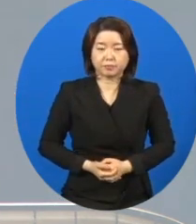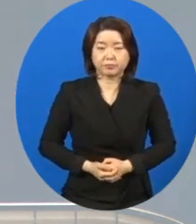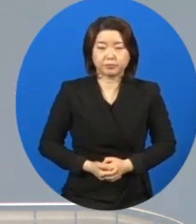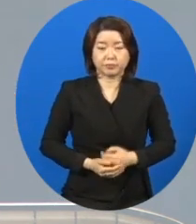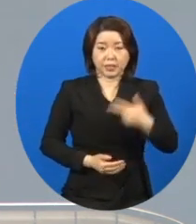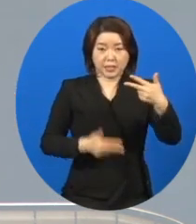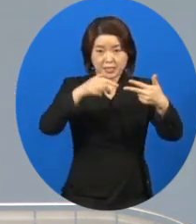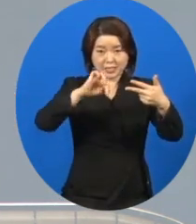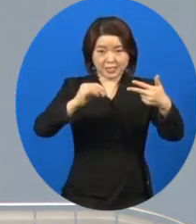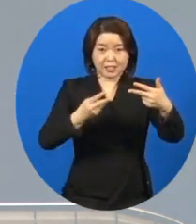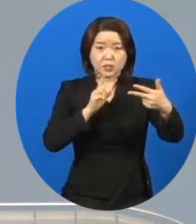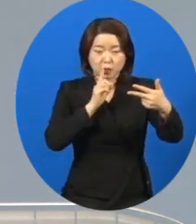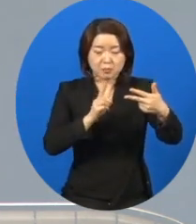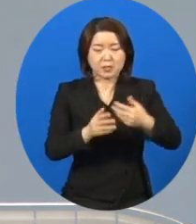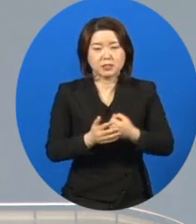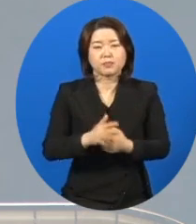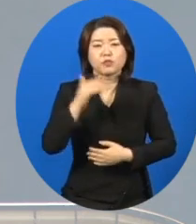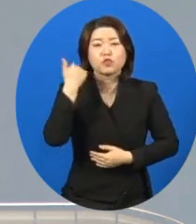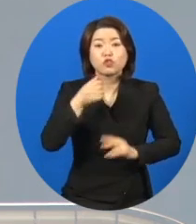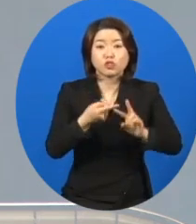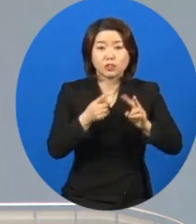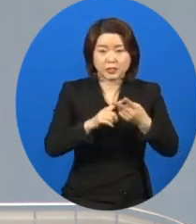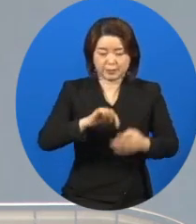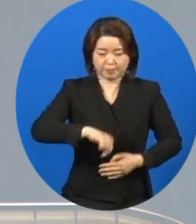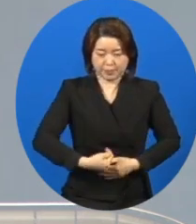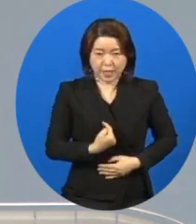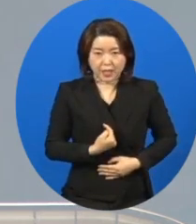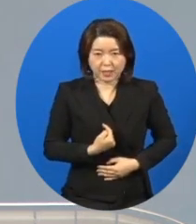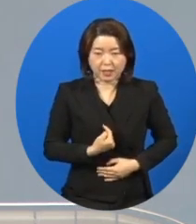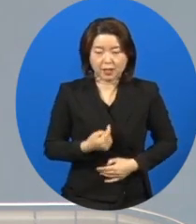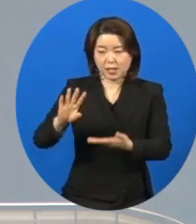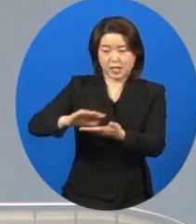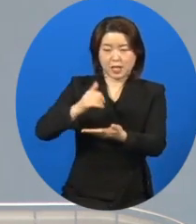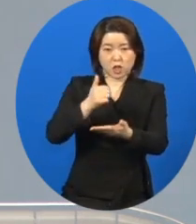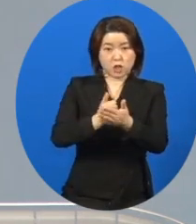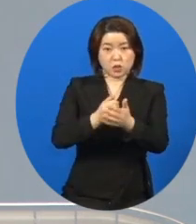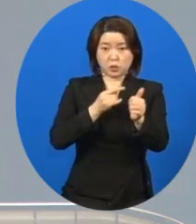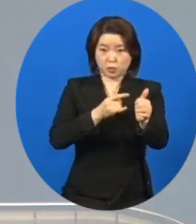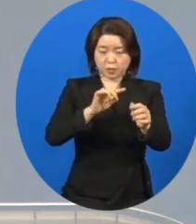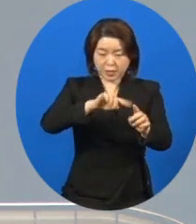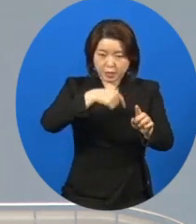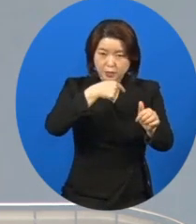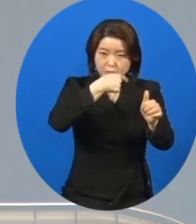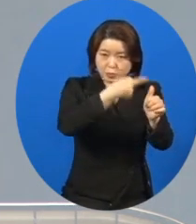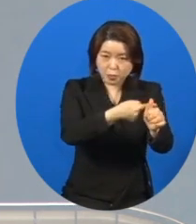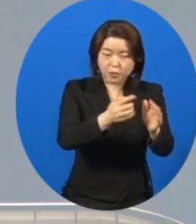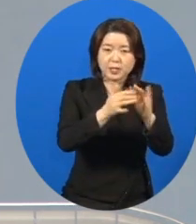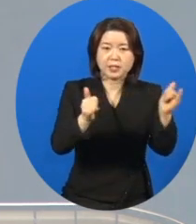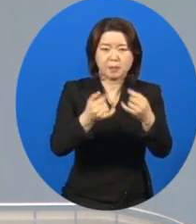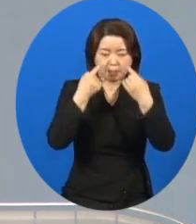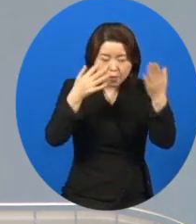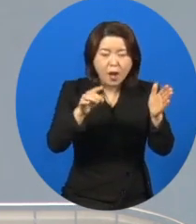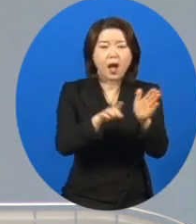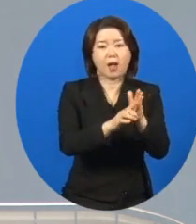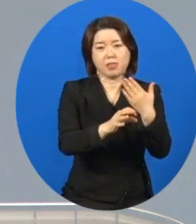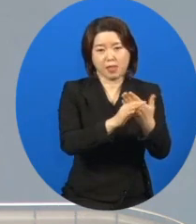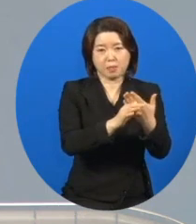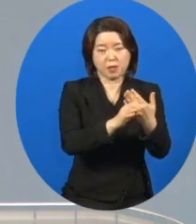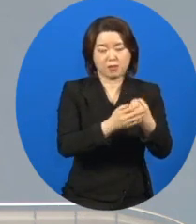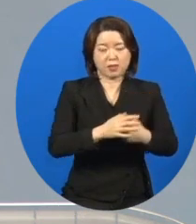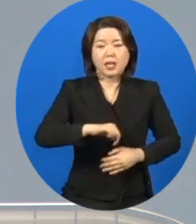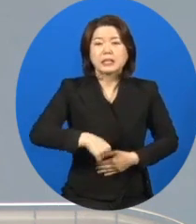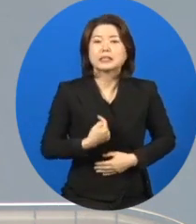7절에 이렇게 말씀합니다. 누구든지 자기가 그리스도께 속한 사람이라고 확신한다면